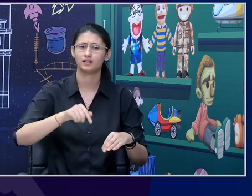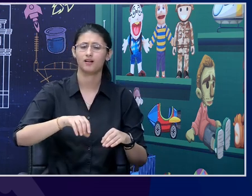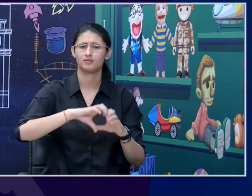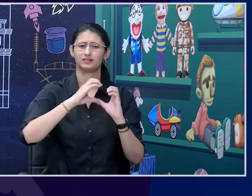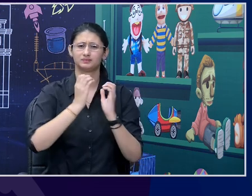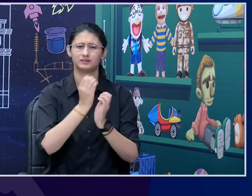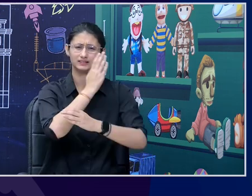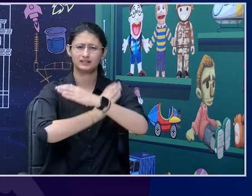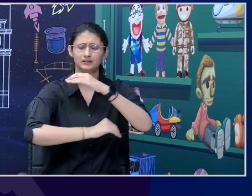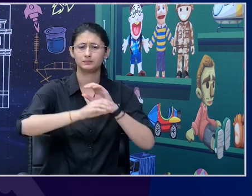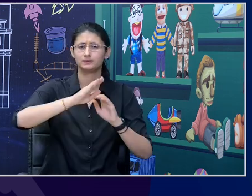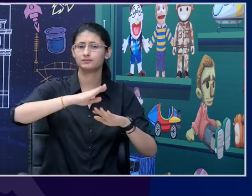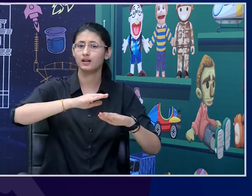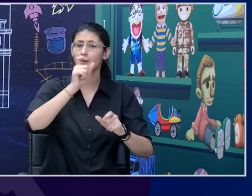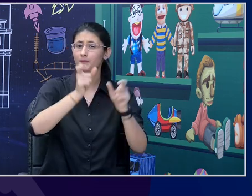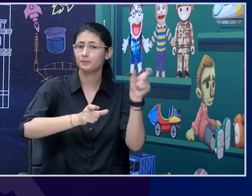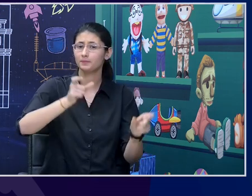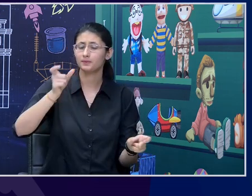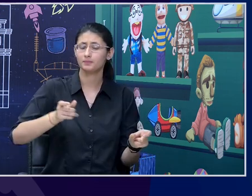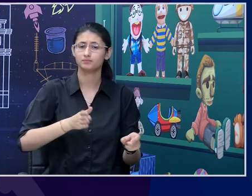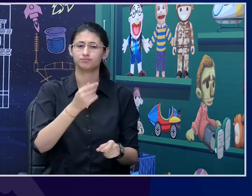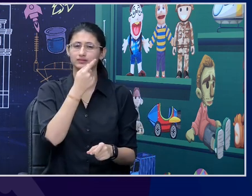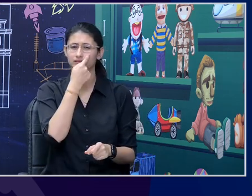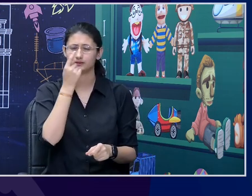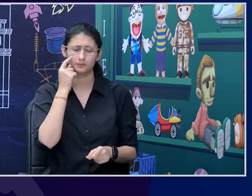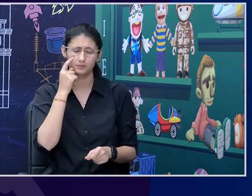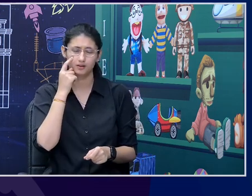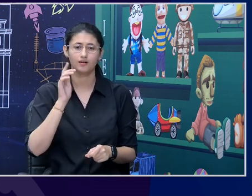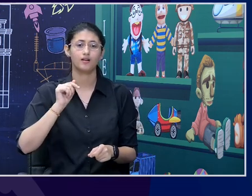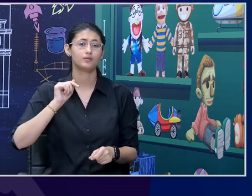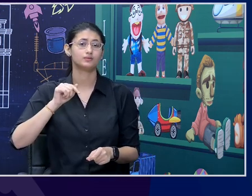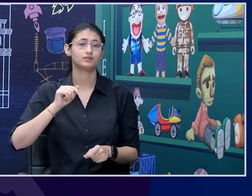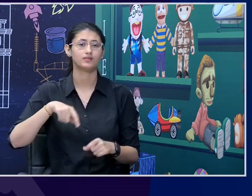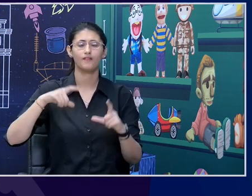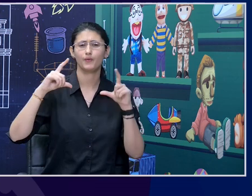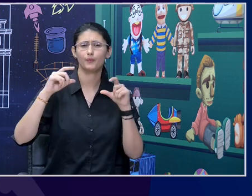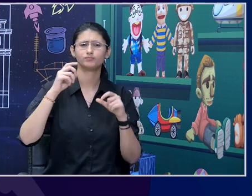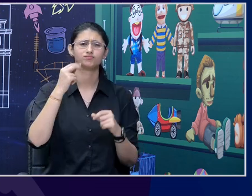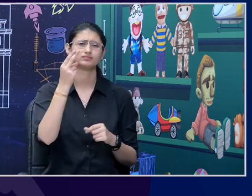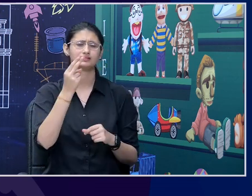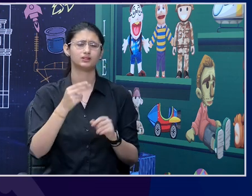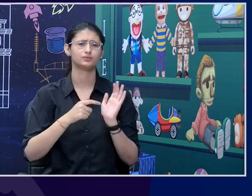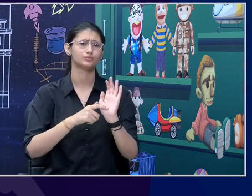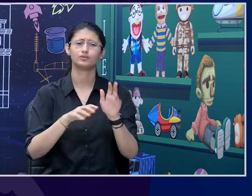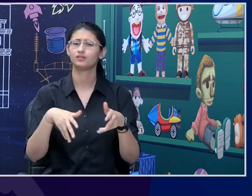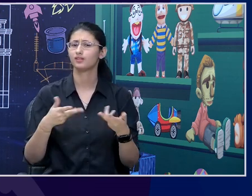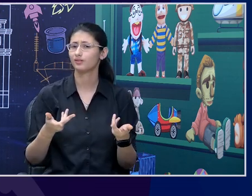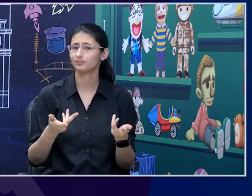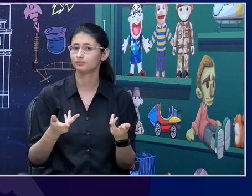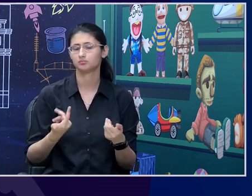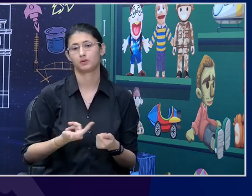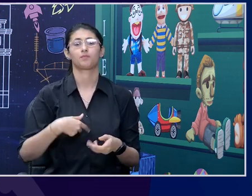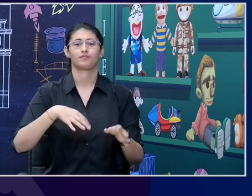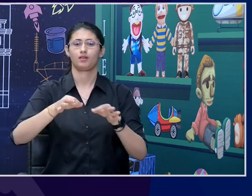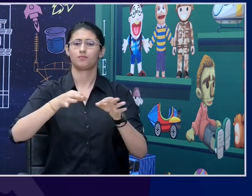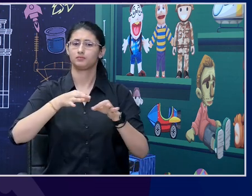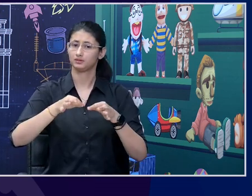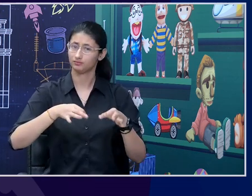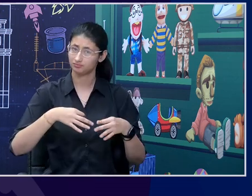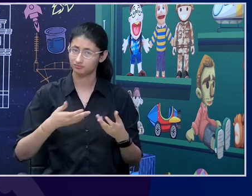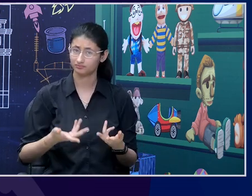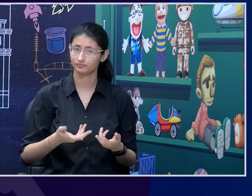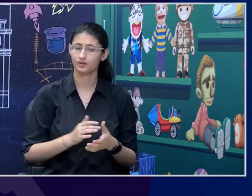तो ये चित्रा हम किस तरह से कक्षा में लेकर जाएं एक तरीका तो वही है जैसे राहुल जी ने इस चित्रा का वर्णन किया चित्रा को